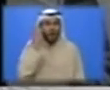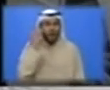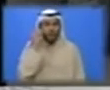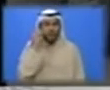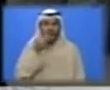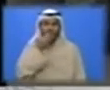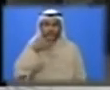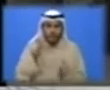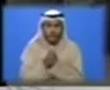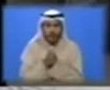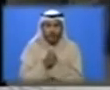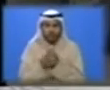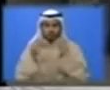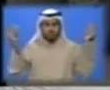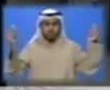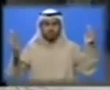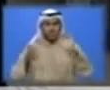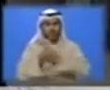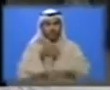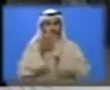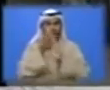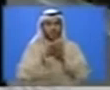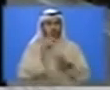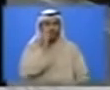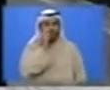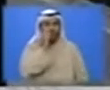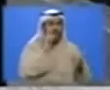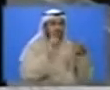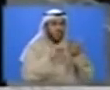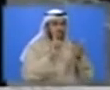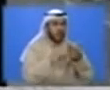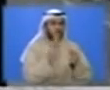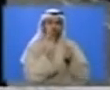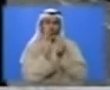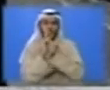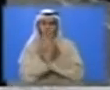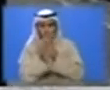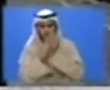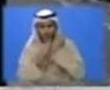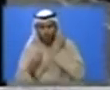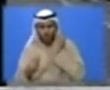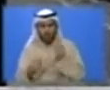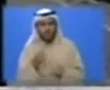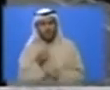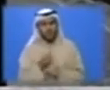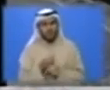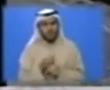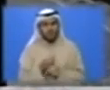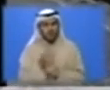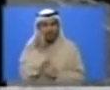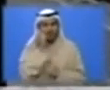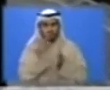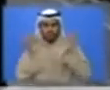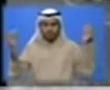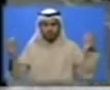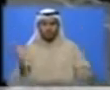سفرة الغداء، لم يعد. وهنا رجل آخر كانت زوجته وأولاده في انتظاره، لكنه لم يعد